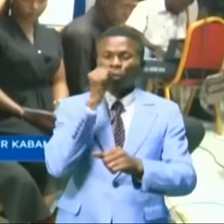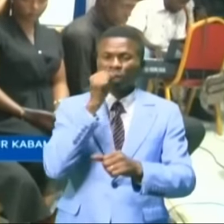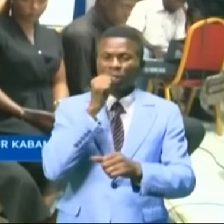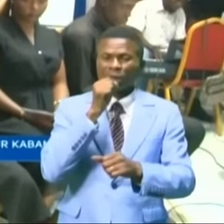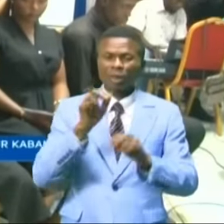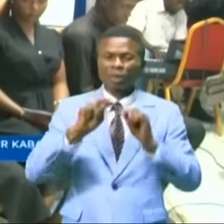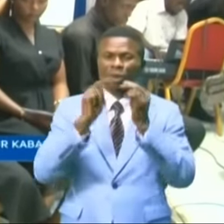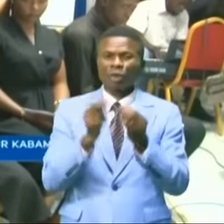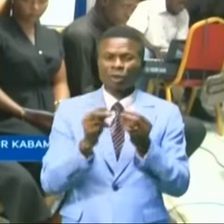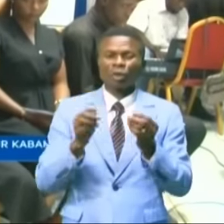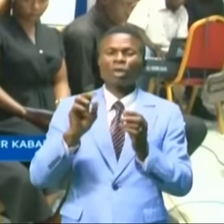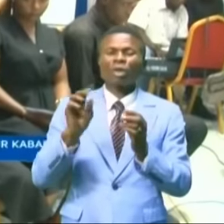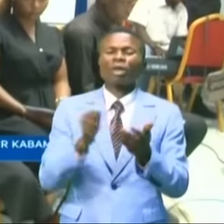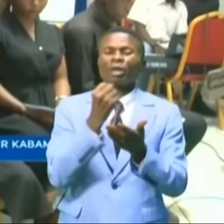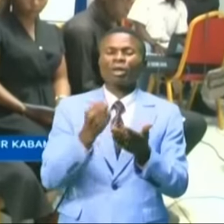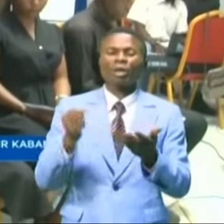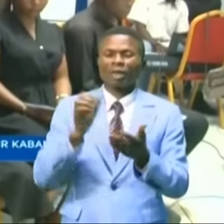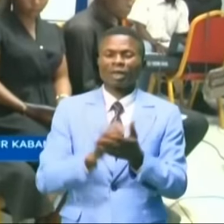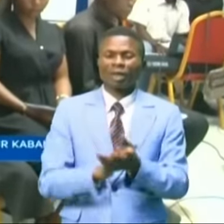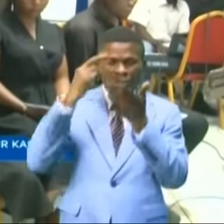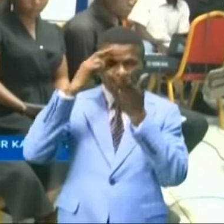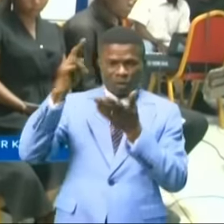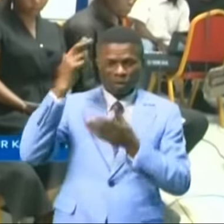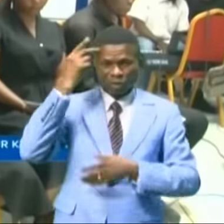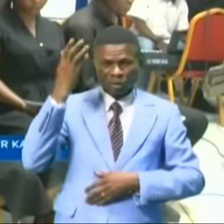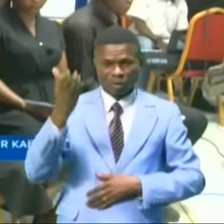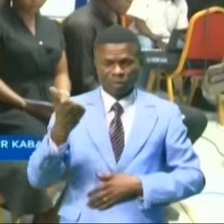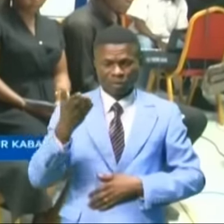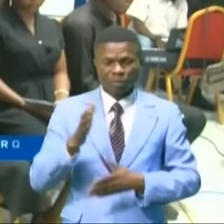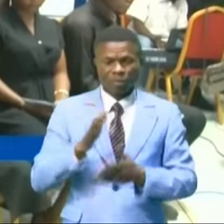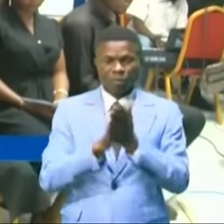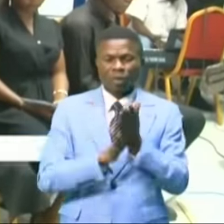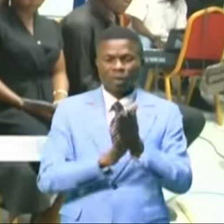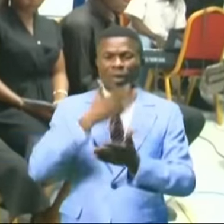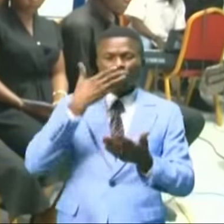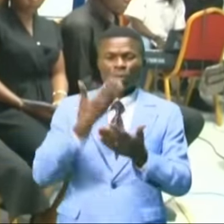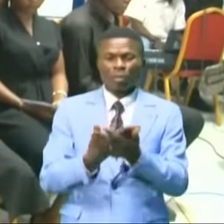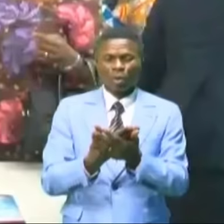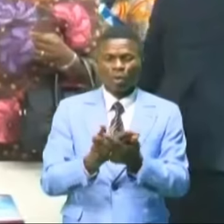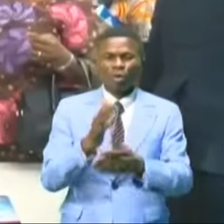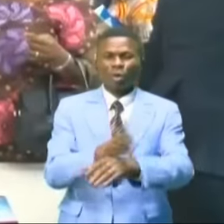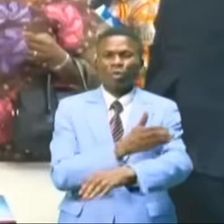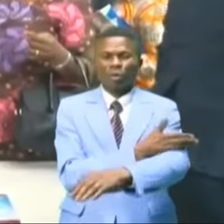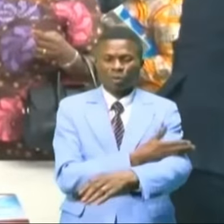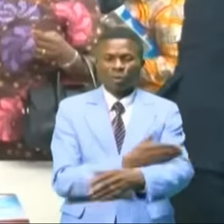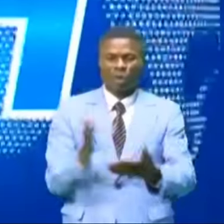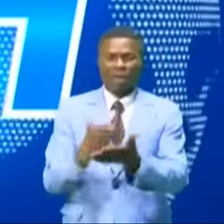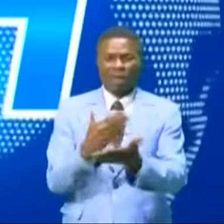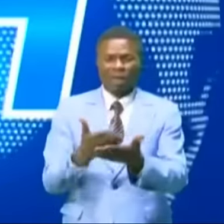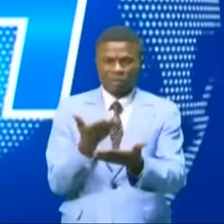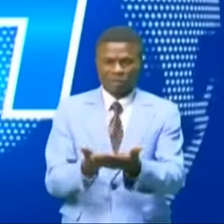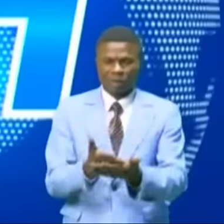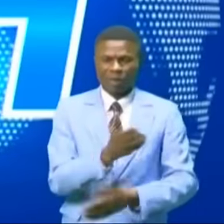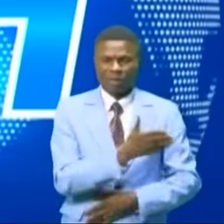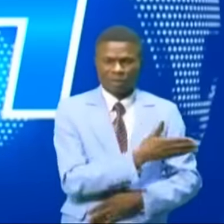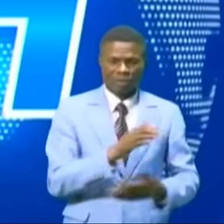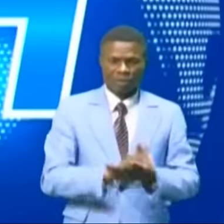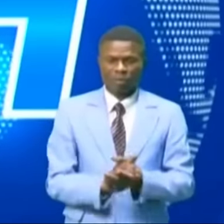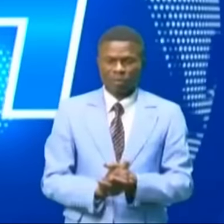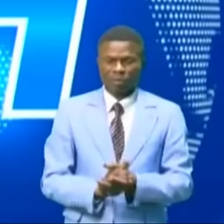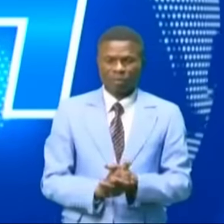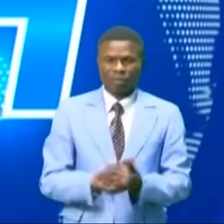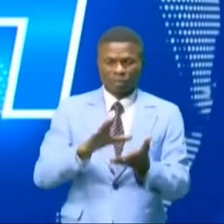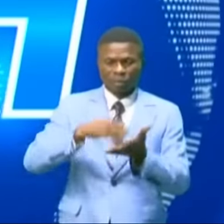la chorale Luc Gillon, de l'Unikin, comme pour souhaiter un bon vent à ce chef-d'œuvre. Enrichir